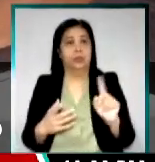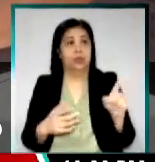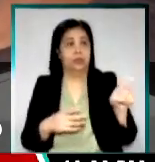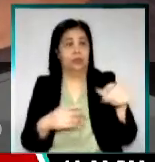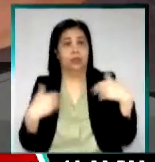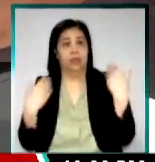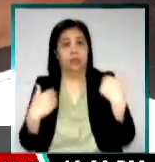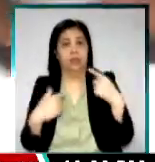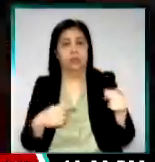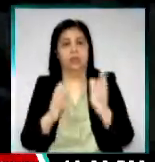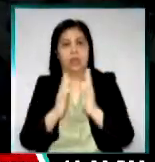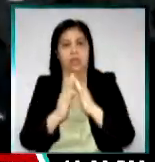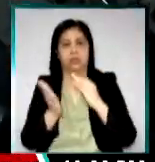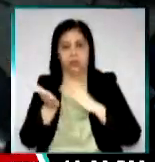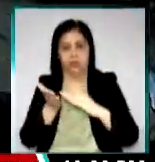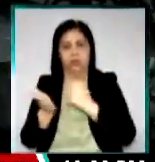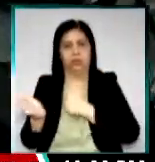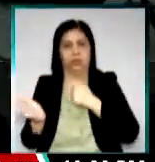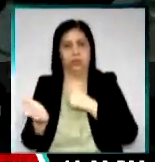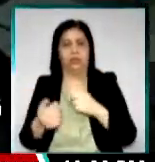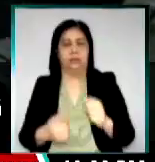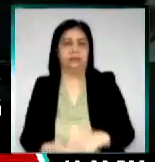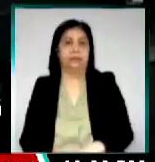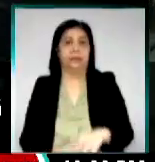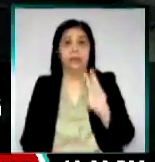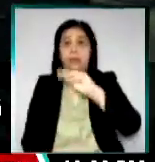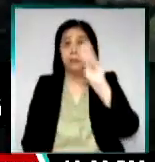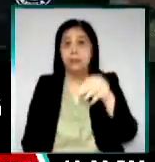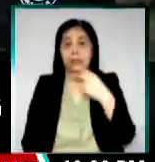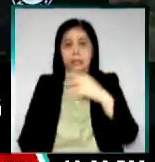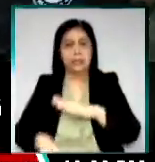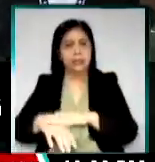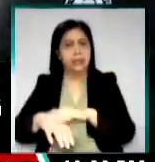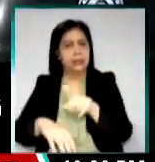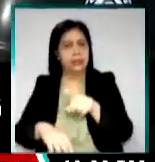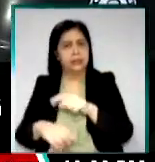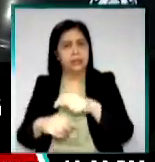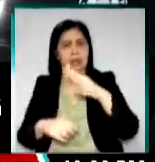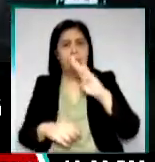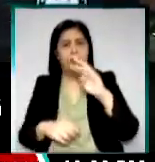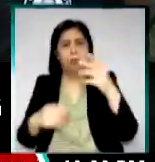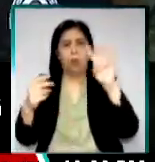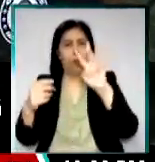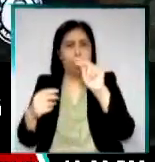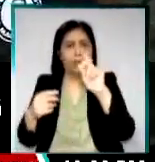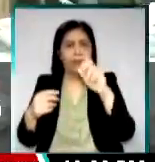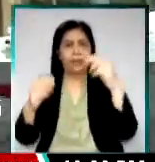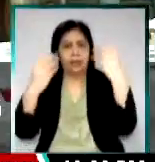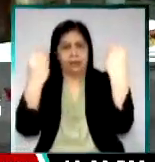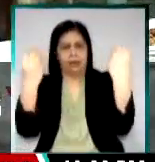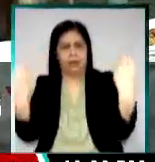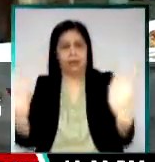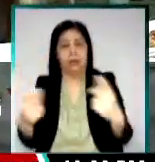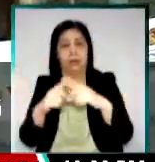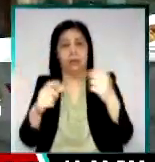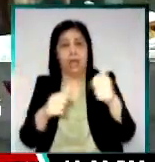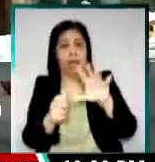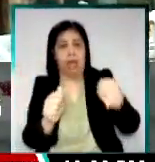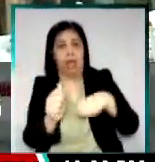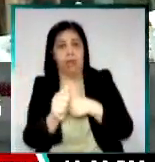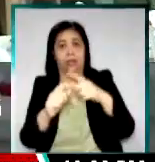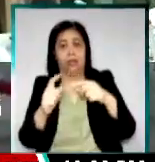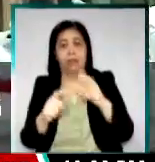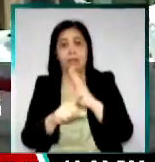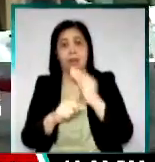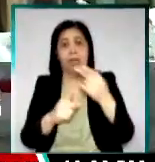mga tawad sa akin. Sa Maynila naman, nasita ang isang burol sa tundo na nasa likod lang mismo ng barangay hall. Huling gabi na raw ng lamay